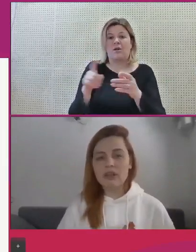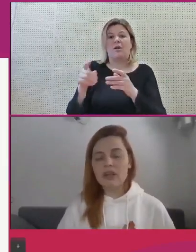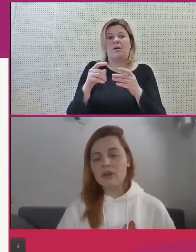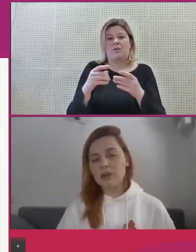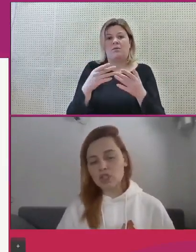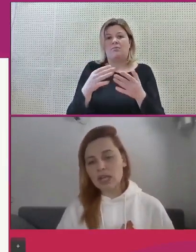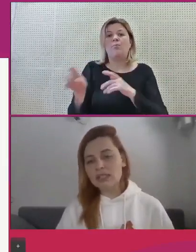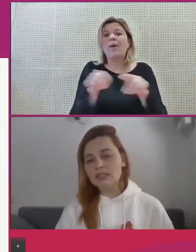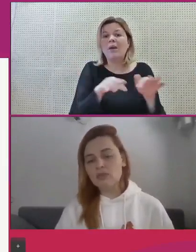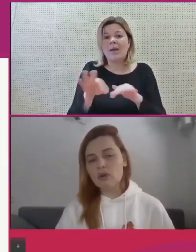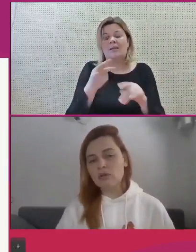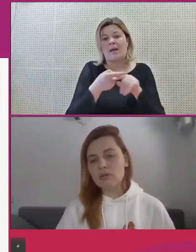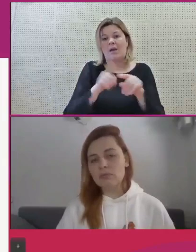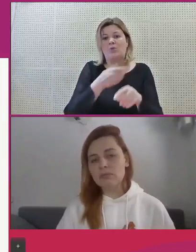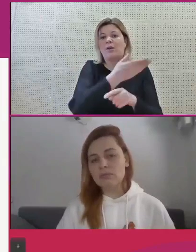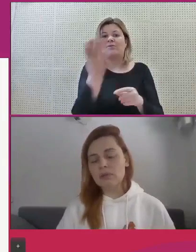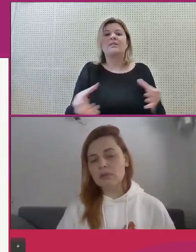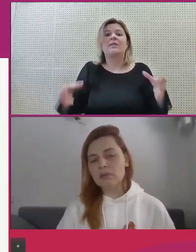сторонников. Просчитайте его,